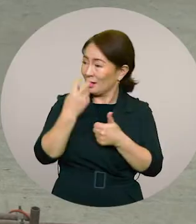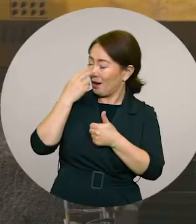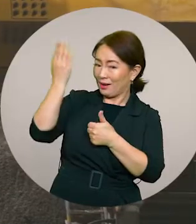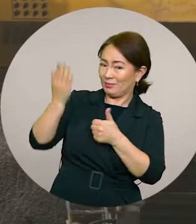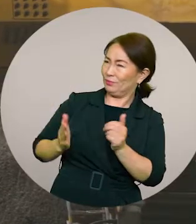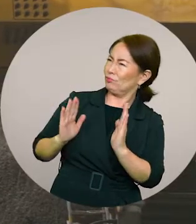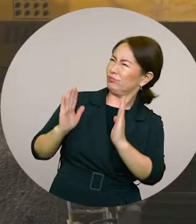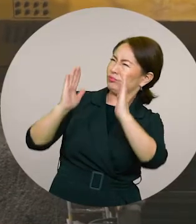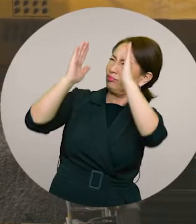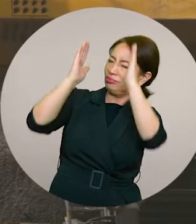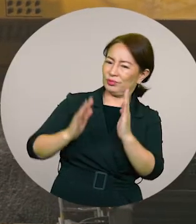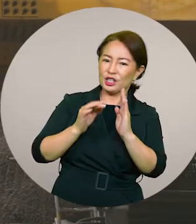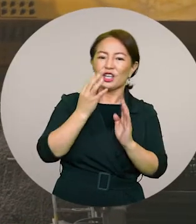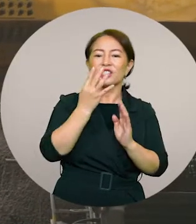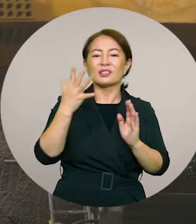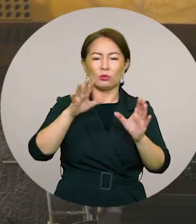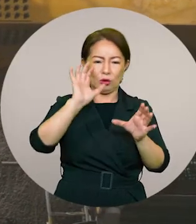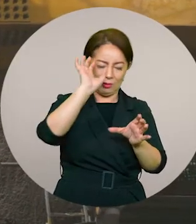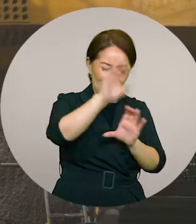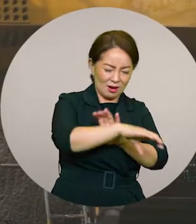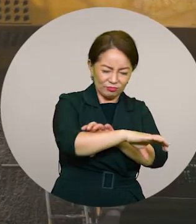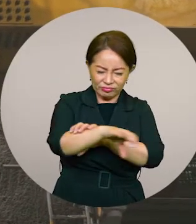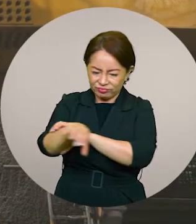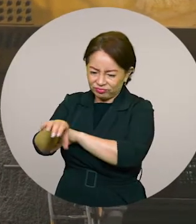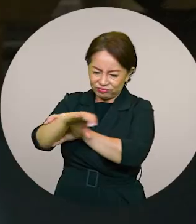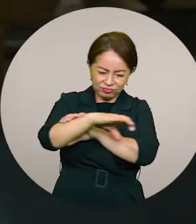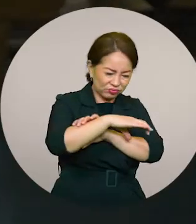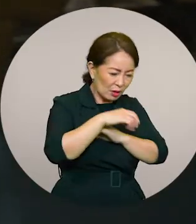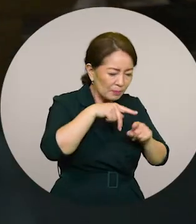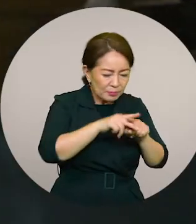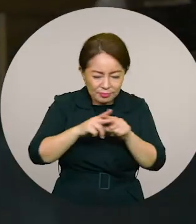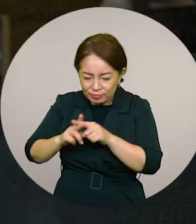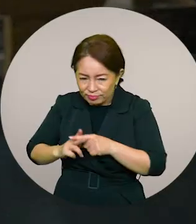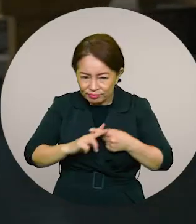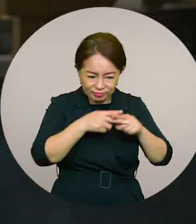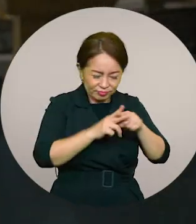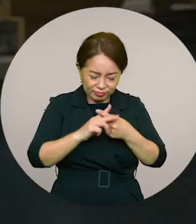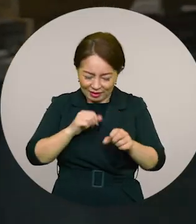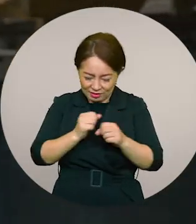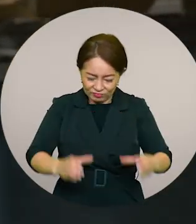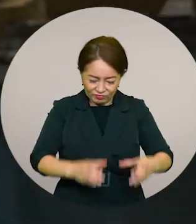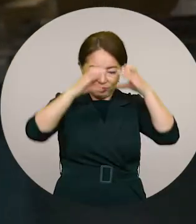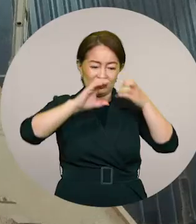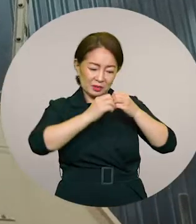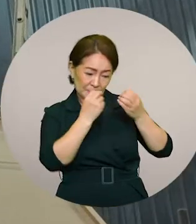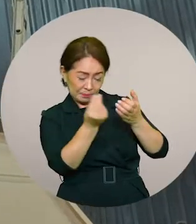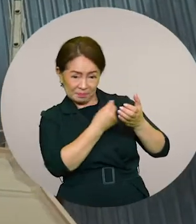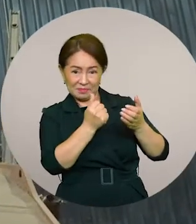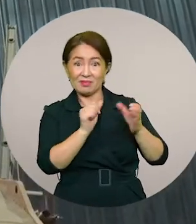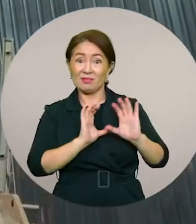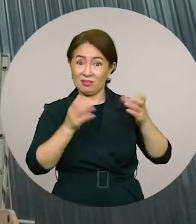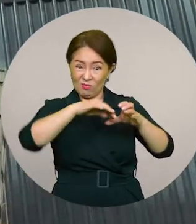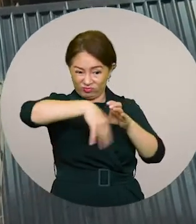байгаа 95 тонны кранаар засвар үйлчилгээ хийдэг гэсэн. Том кранаар дээш нь өргөж байгаа засвар үйлчилгээ. Тэгээ энэ кран